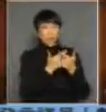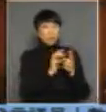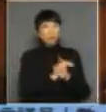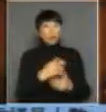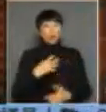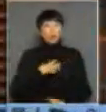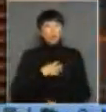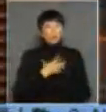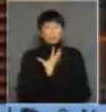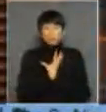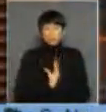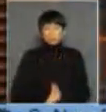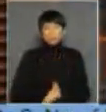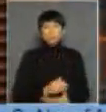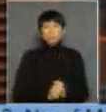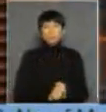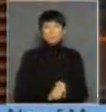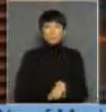憾。